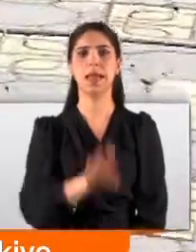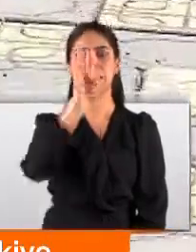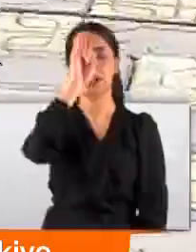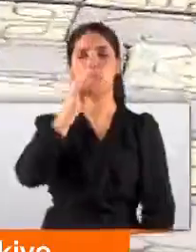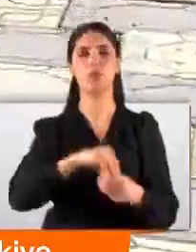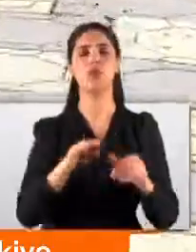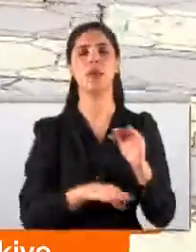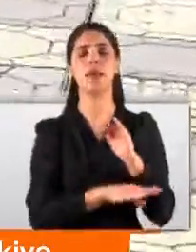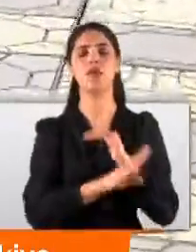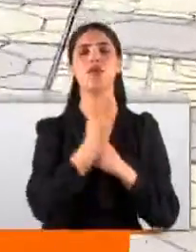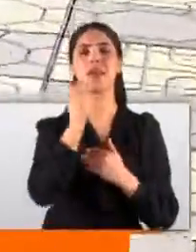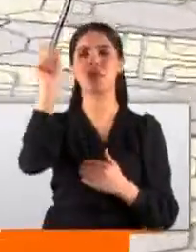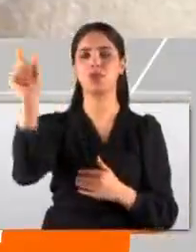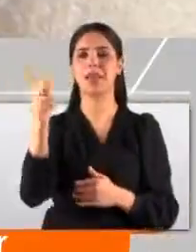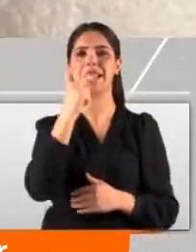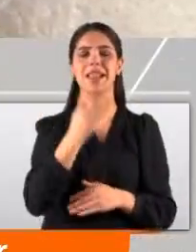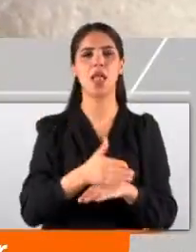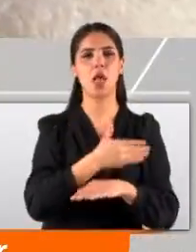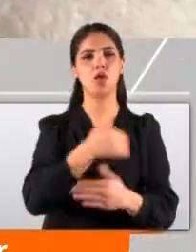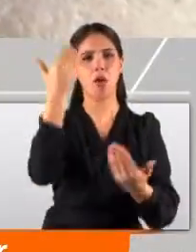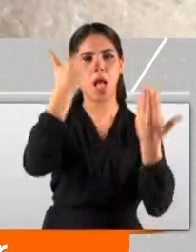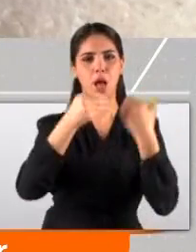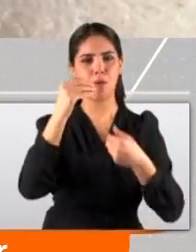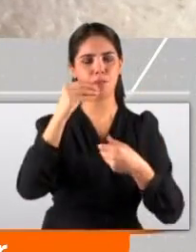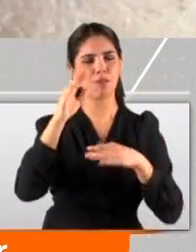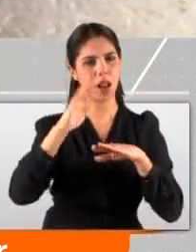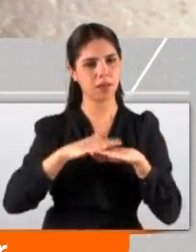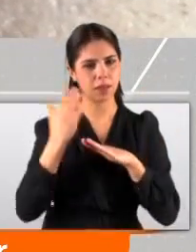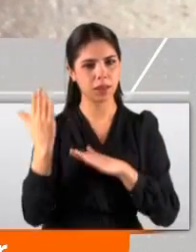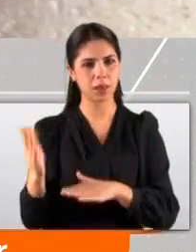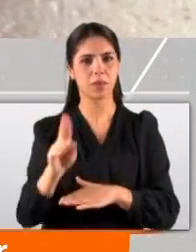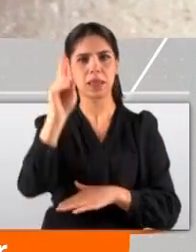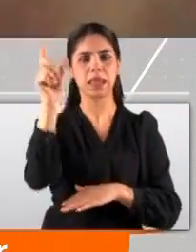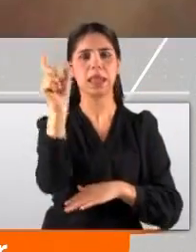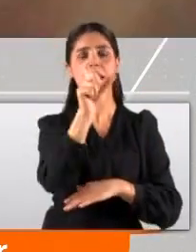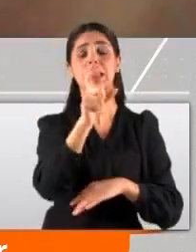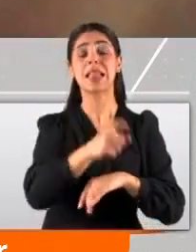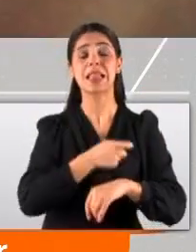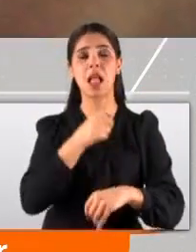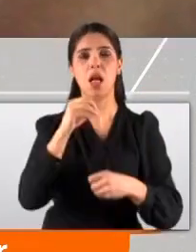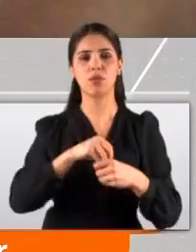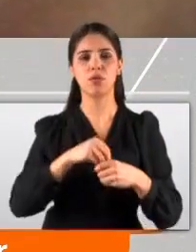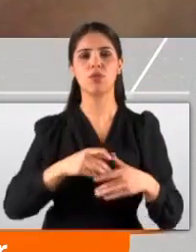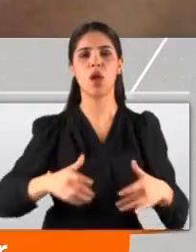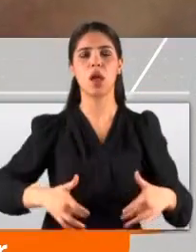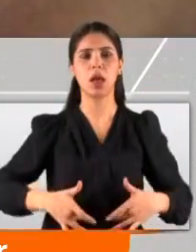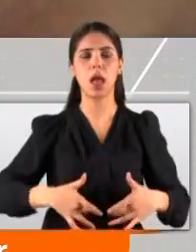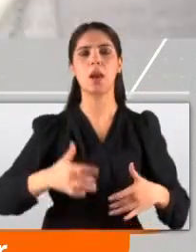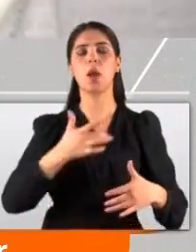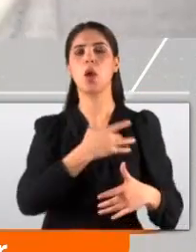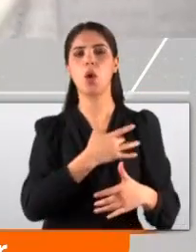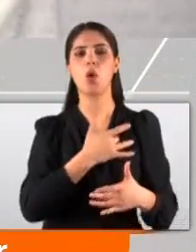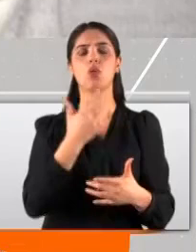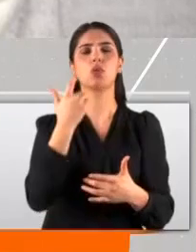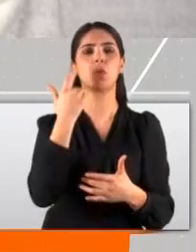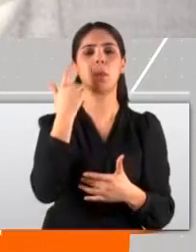yaşayan genç kadın 2 yıl önce estetik ameliyat olmak için bıçak altına yattı ve 7 saat içerisinde karın germe, göğüs estetiği ve